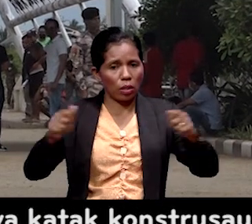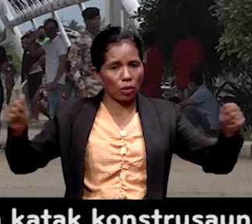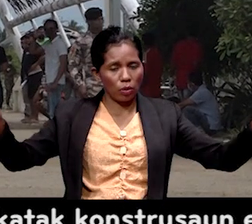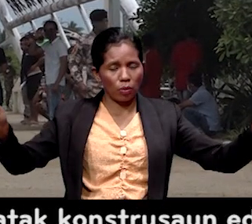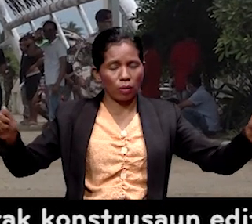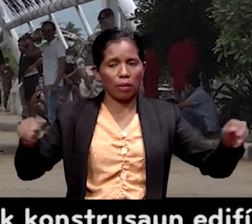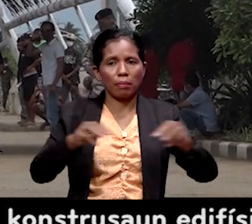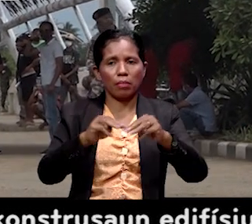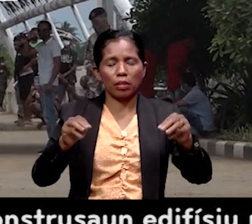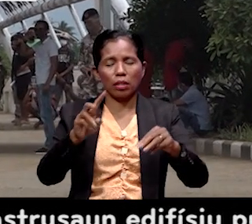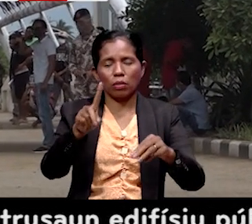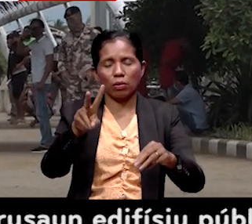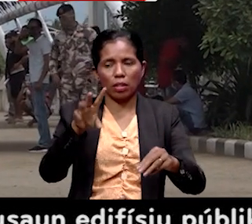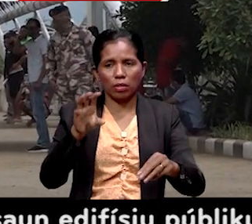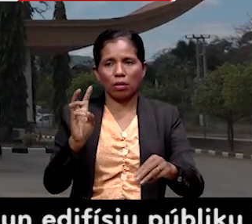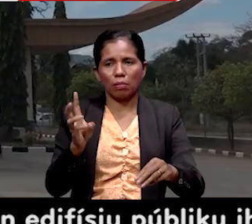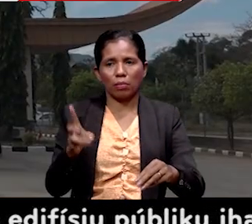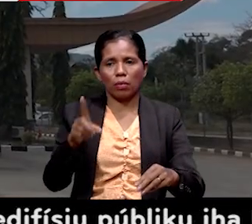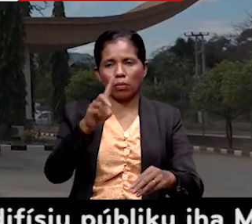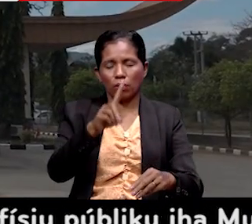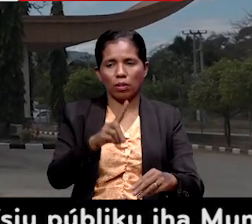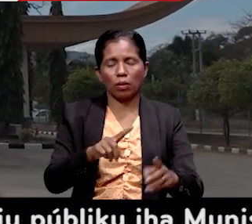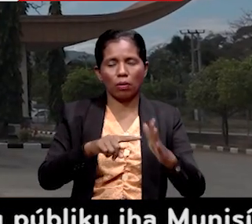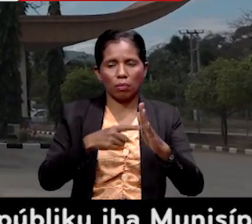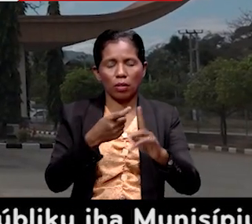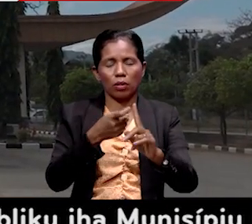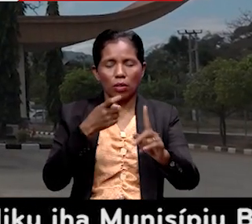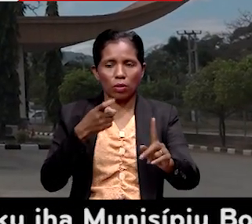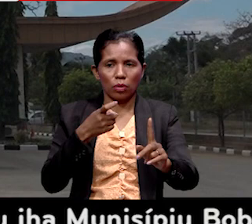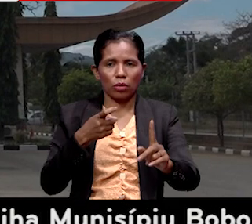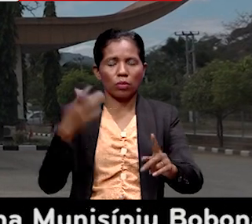kilometro atus rua nenur sing walu virgula walu hahu husi mota ain to